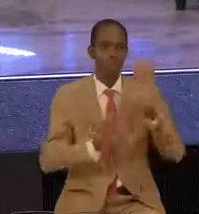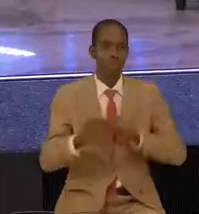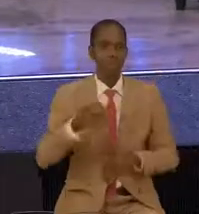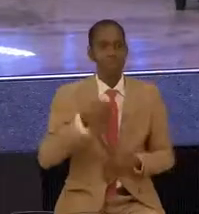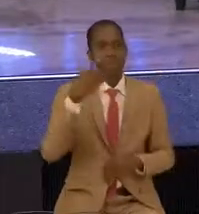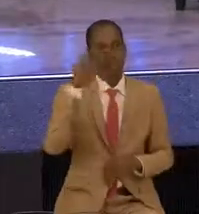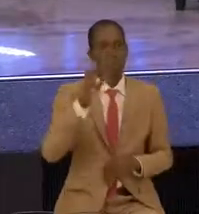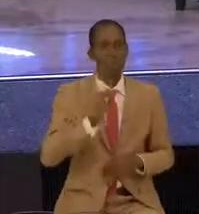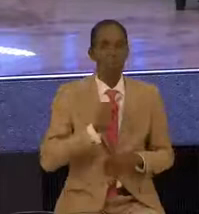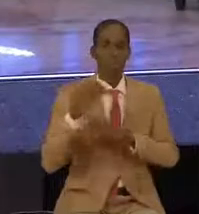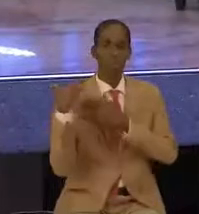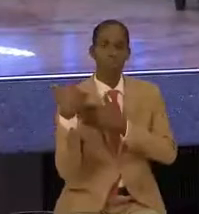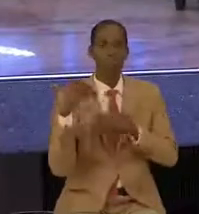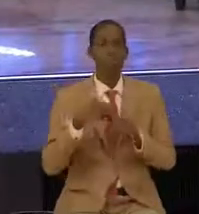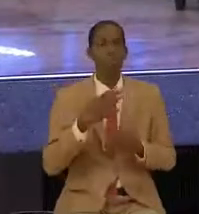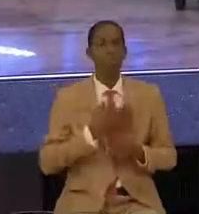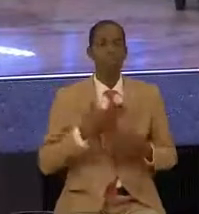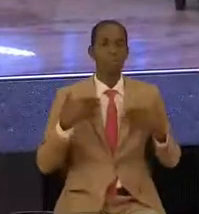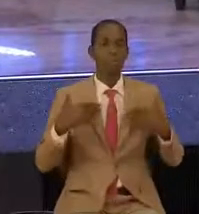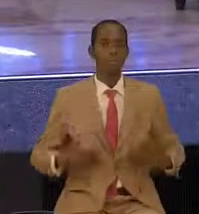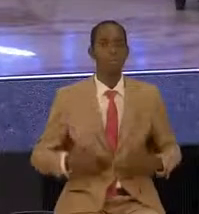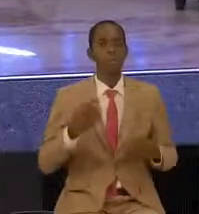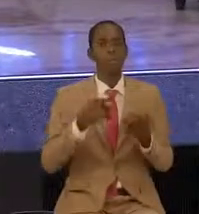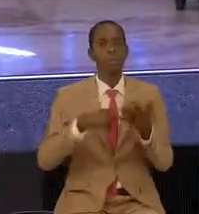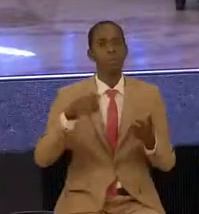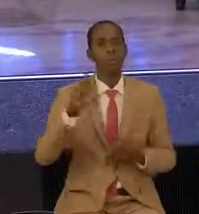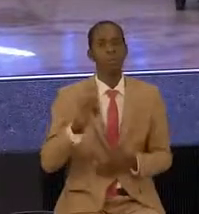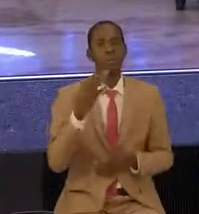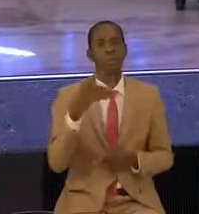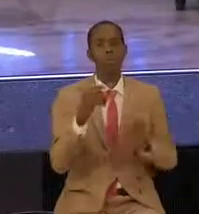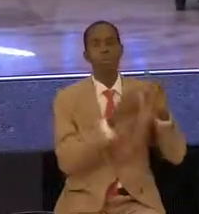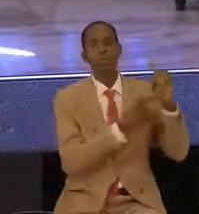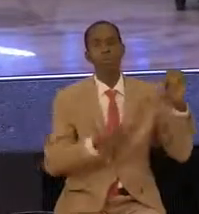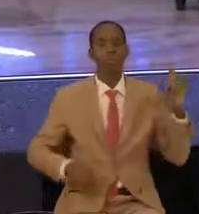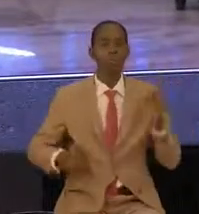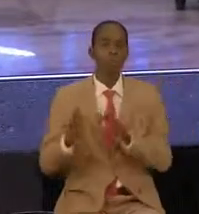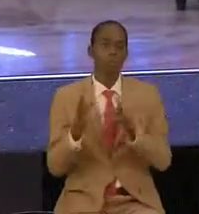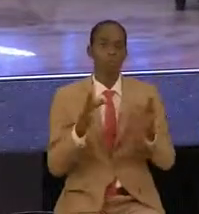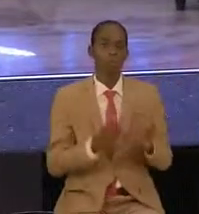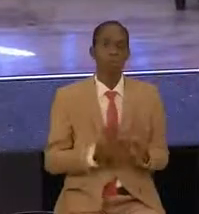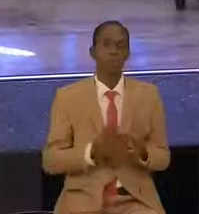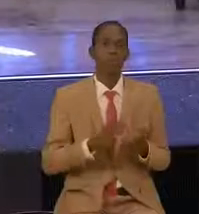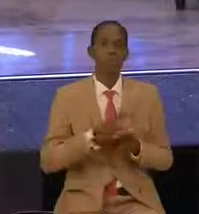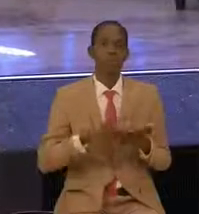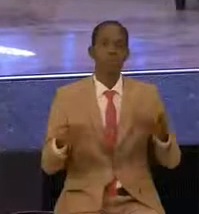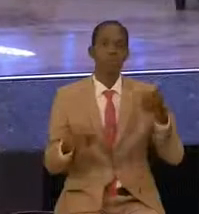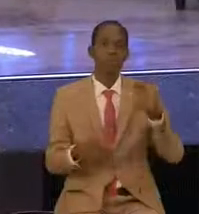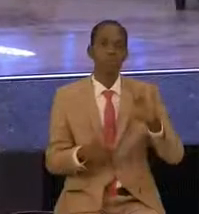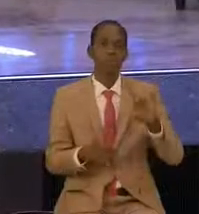ne me fasse de la peine, car je porte sur mon corps les marques de